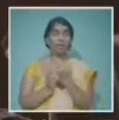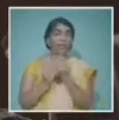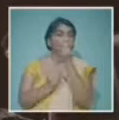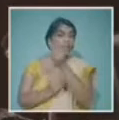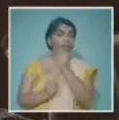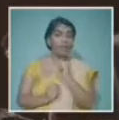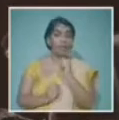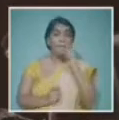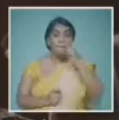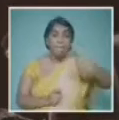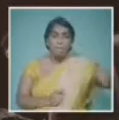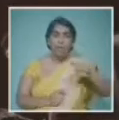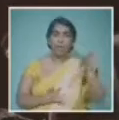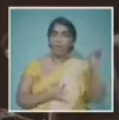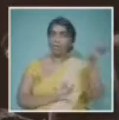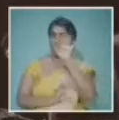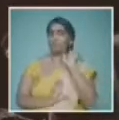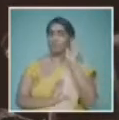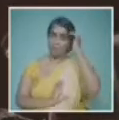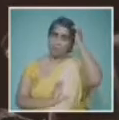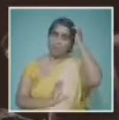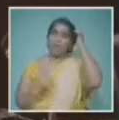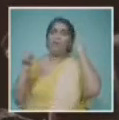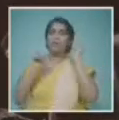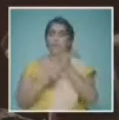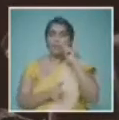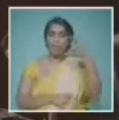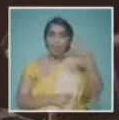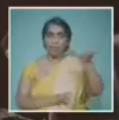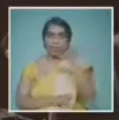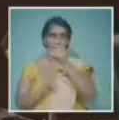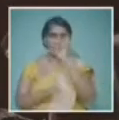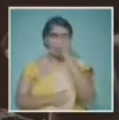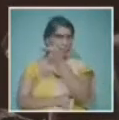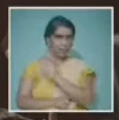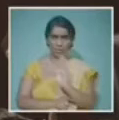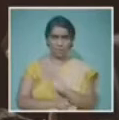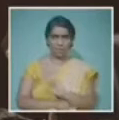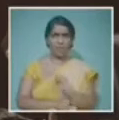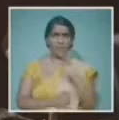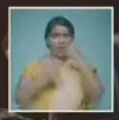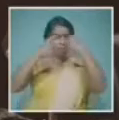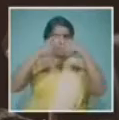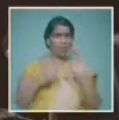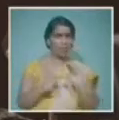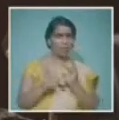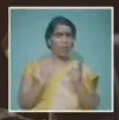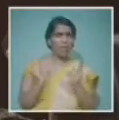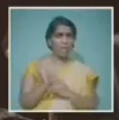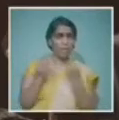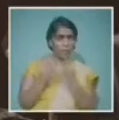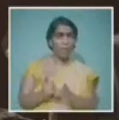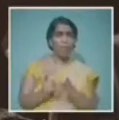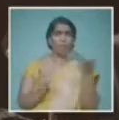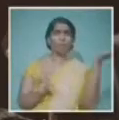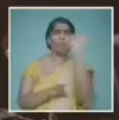කොහොමද? ජනතාව විසින් තෝරා පත්කරගන්න නිසා. මේ ජනාධිපතිවරයා ජනතාව විසින් තෝරාගන්නේ මේ 40 වෙනි වගන්තියේ පුරප්පාඩුවට අපු